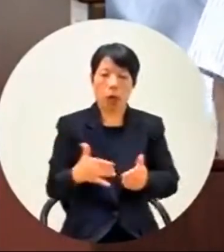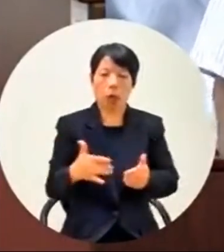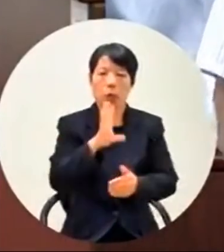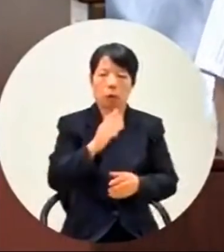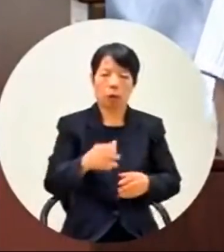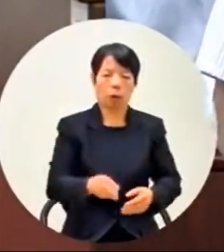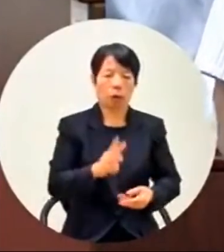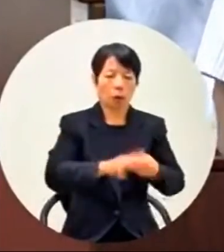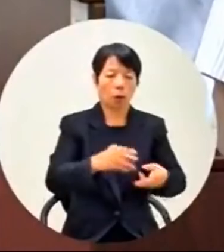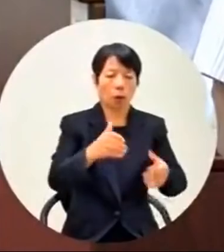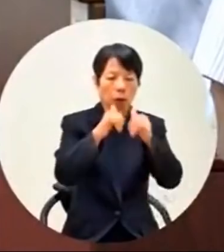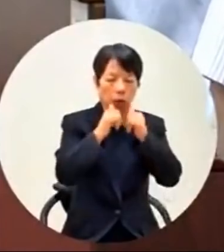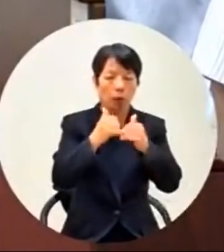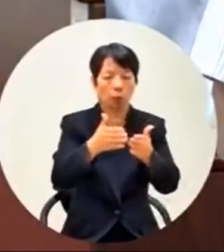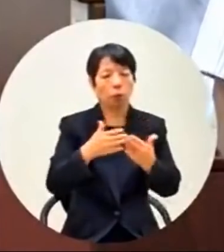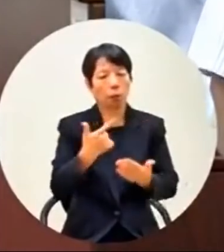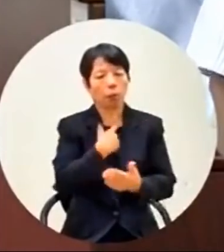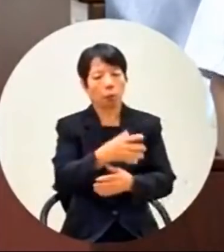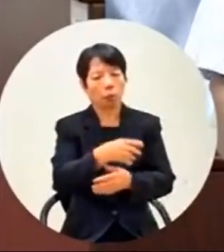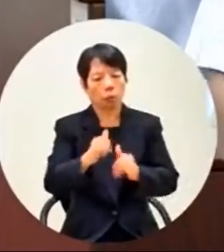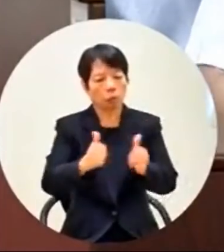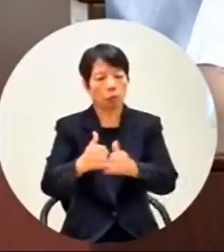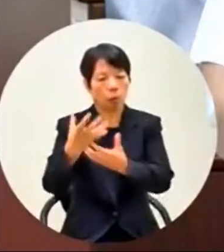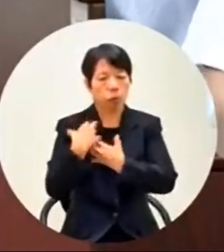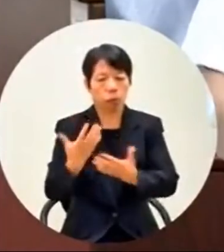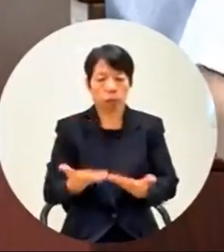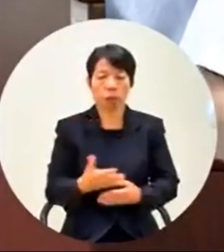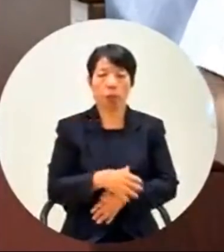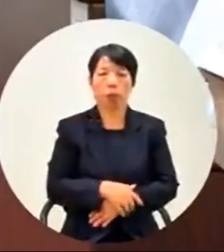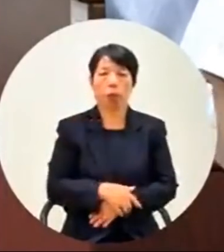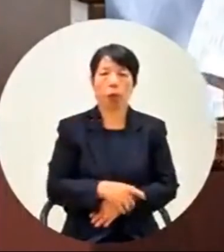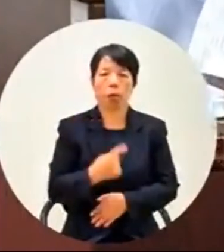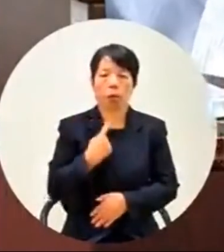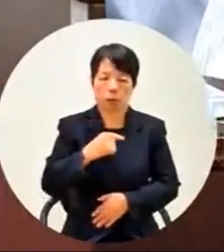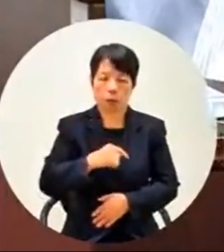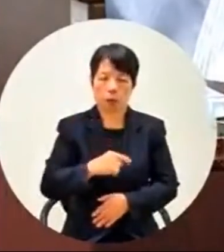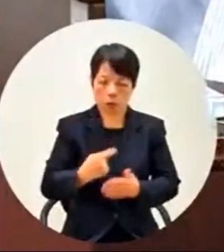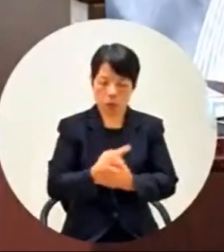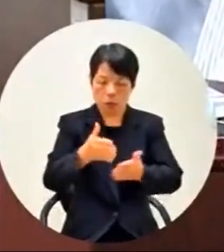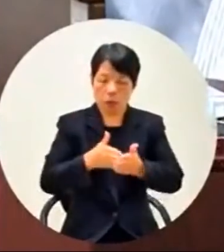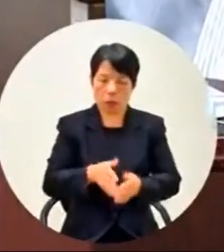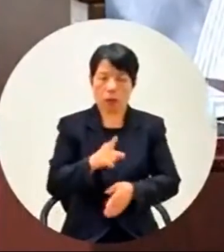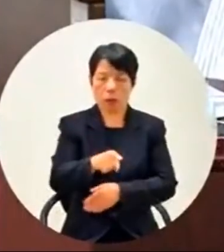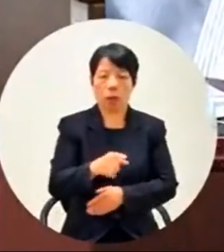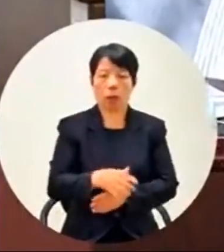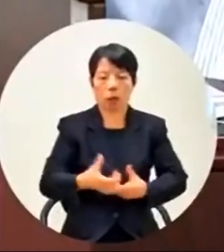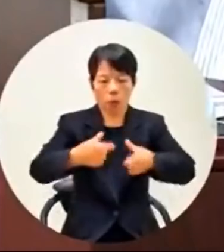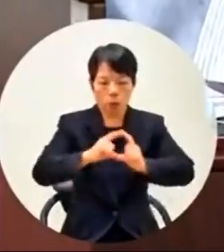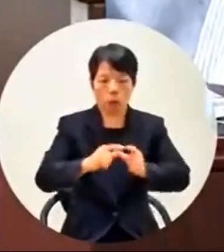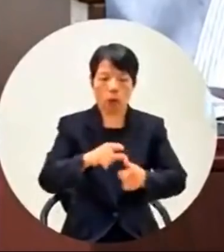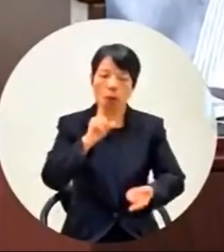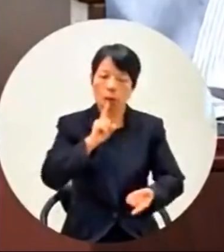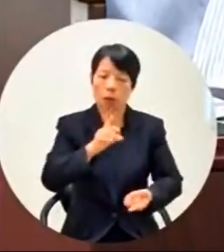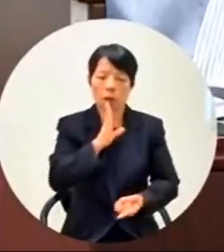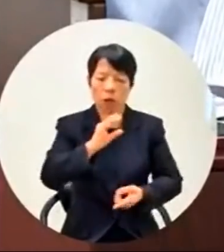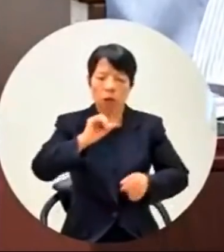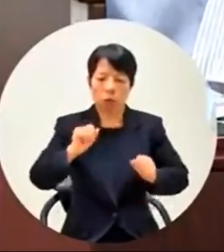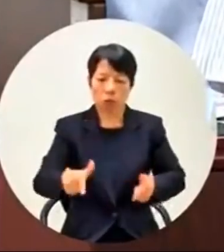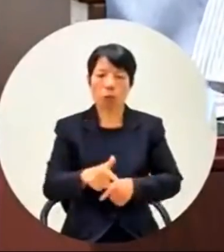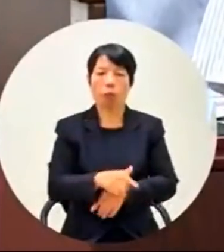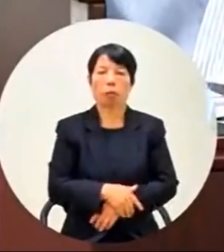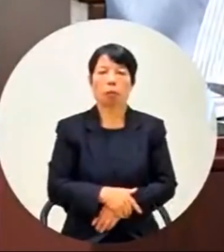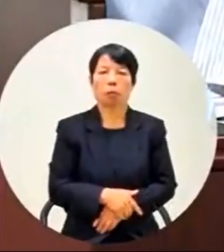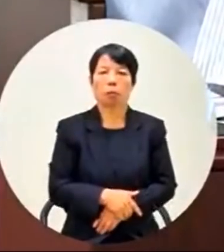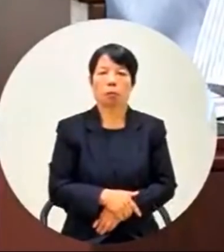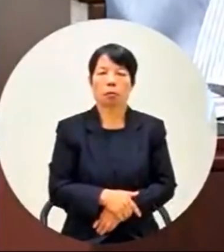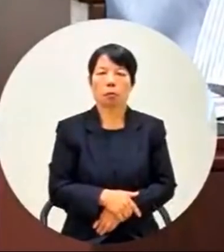亲要担吗？ 不是不是，跟议员报告，我们有一 我只跟你问是或不是，你只要答是或不是就